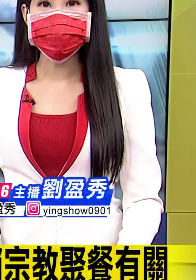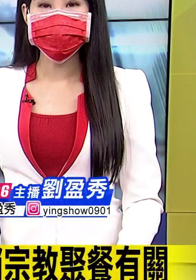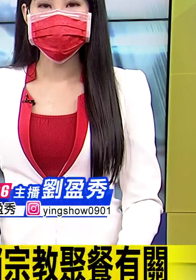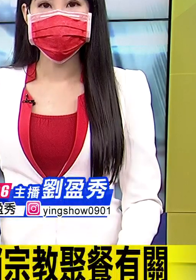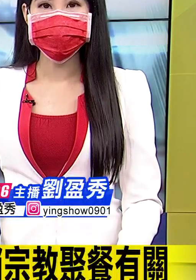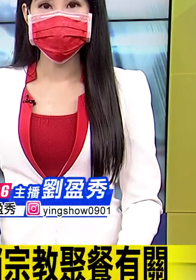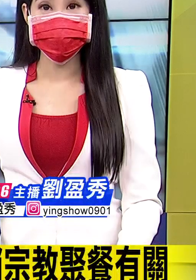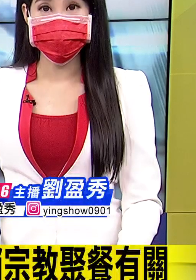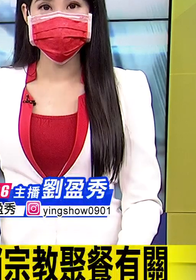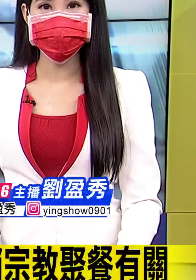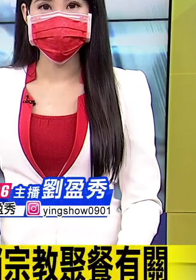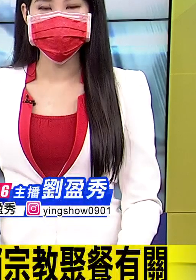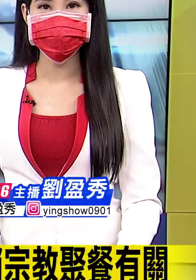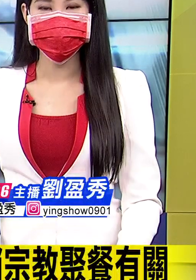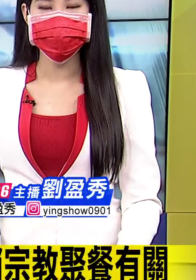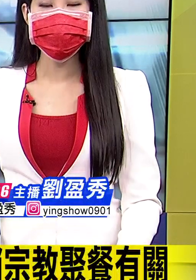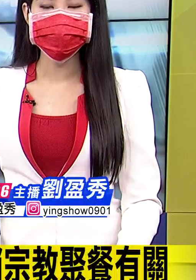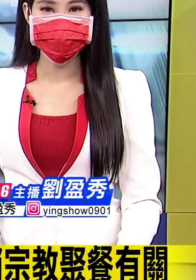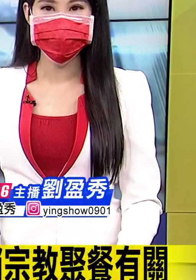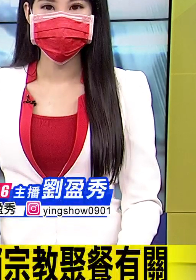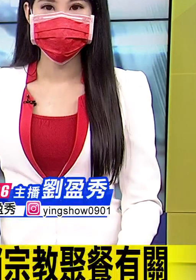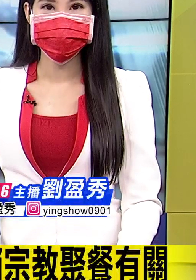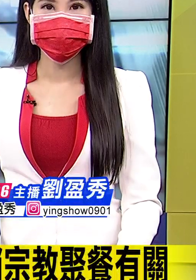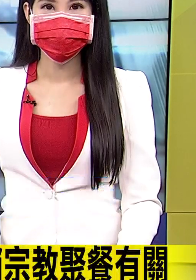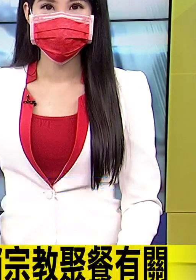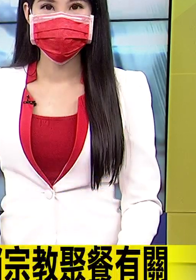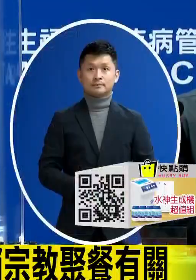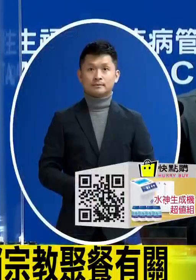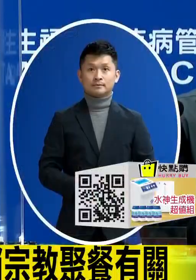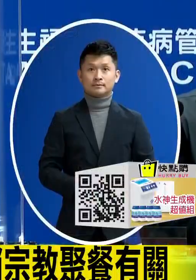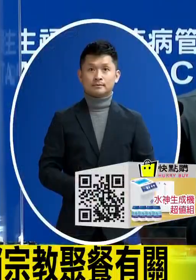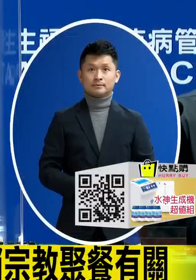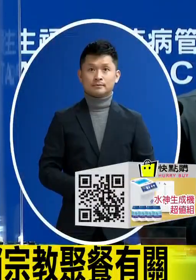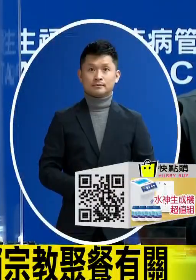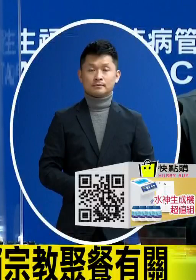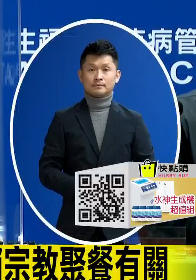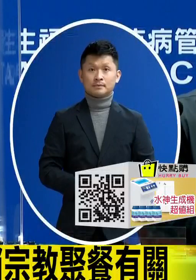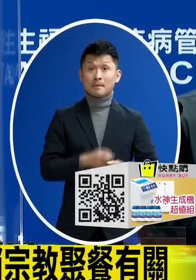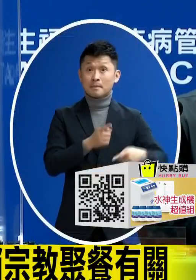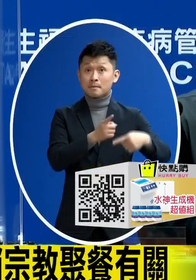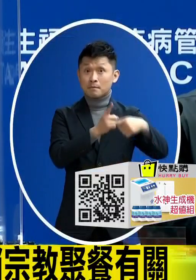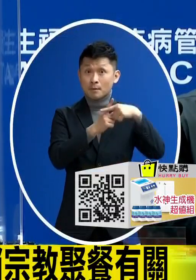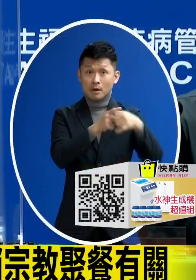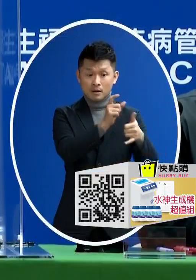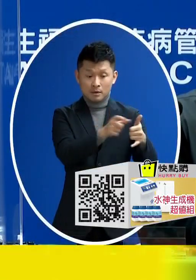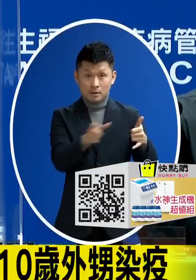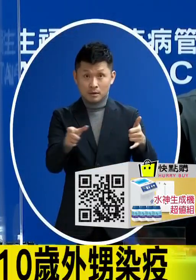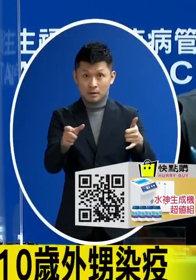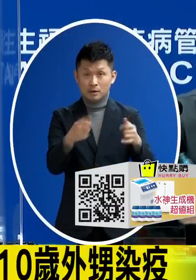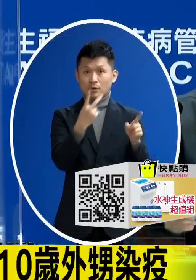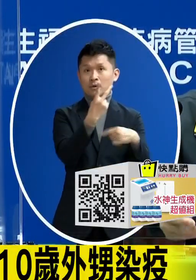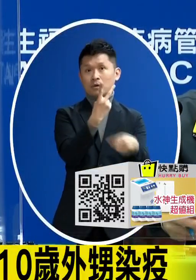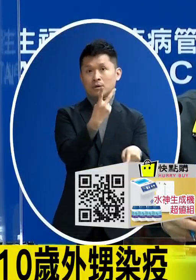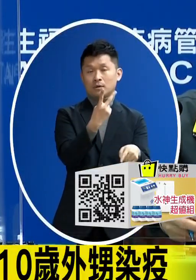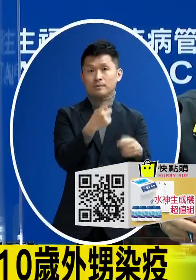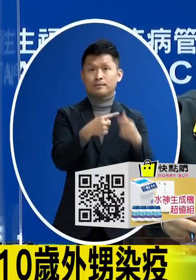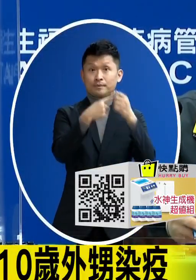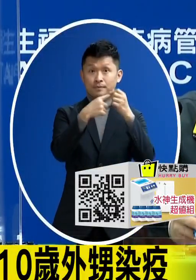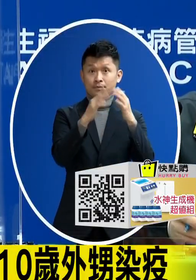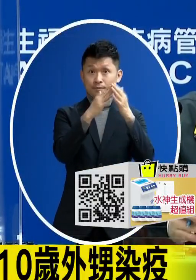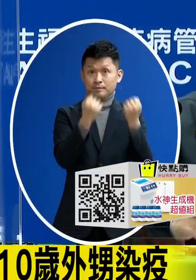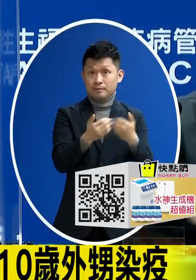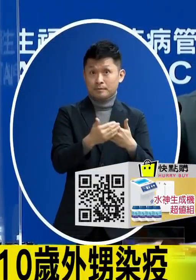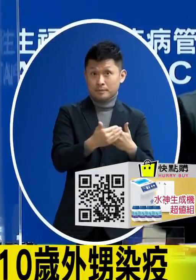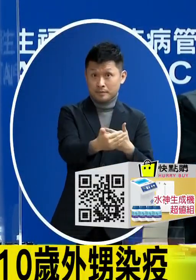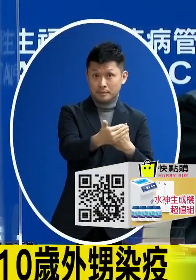扩大框链采检阳性， CT 值23。 染疫者有两个，一个是居隔转